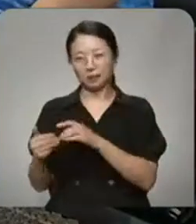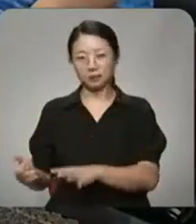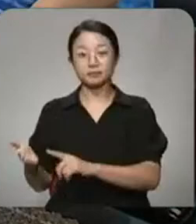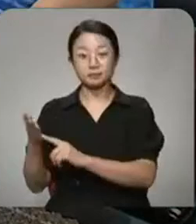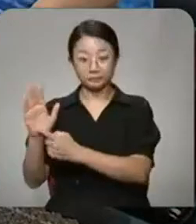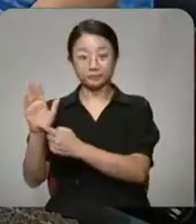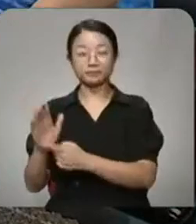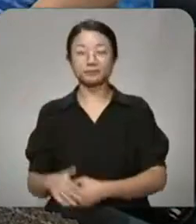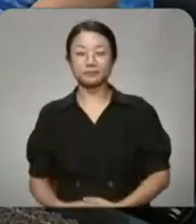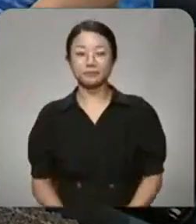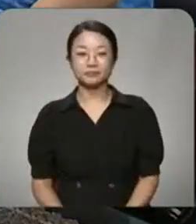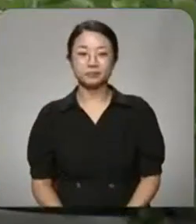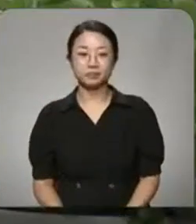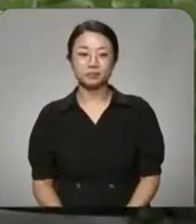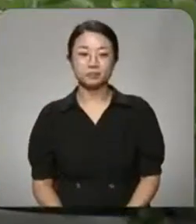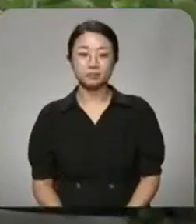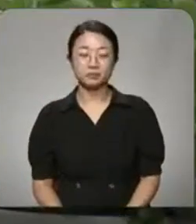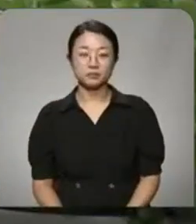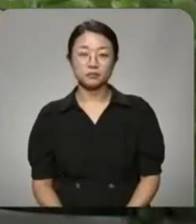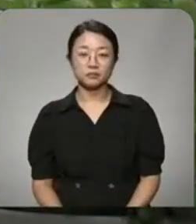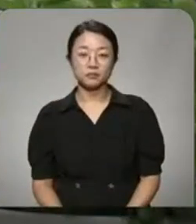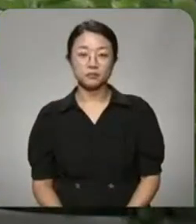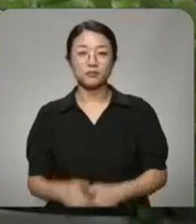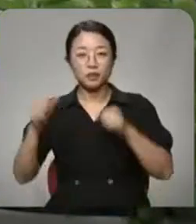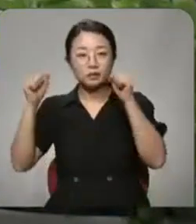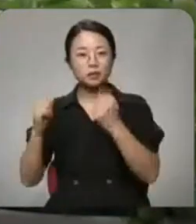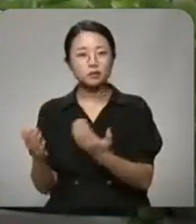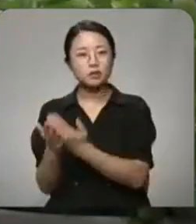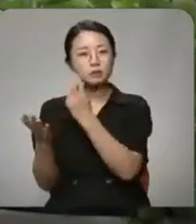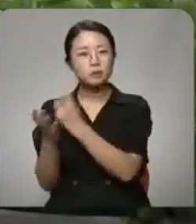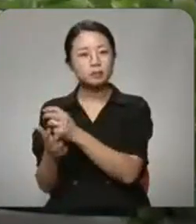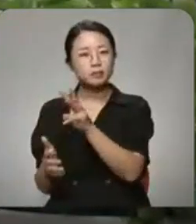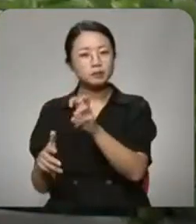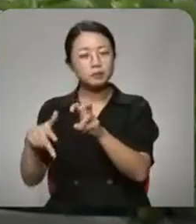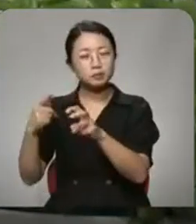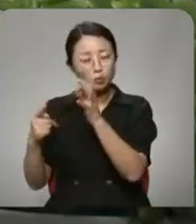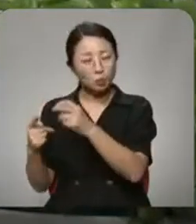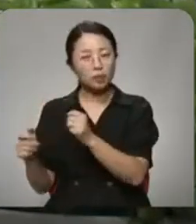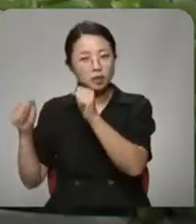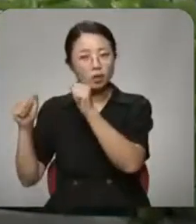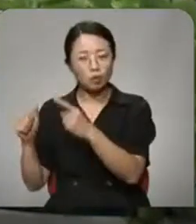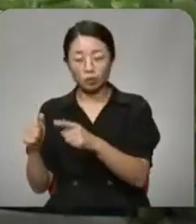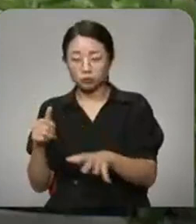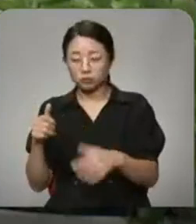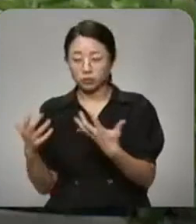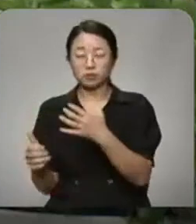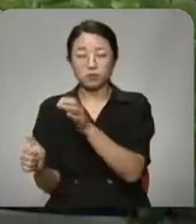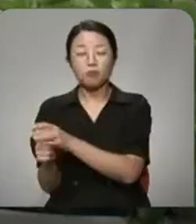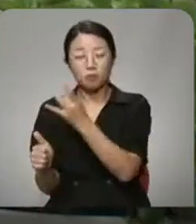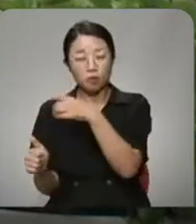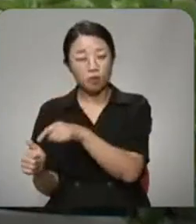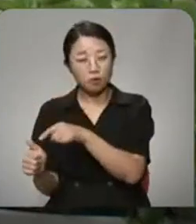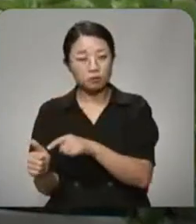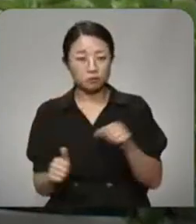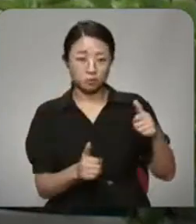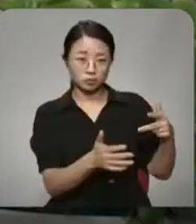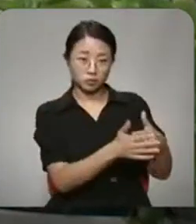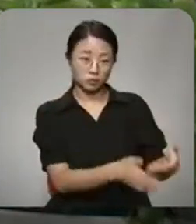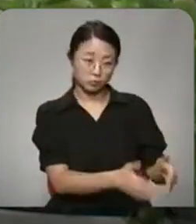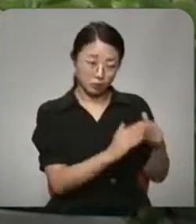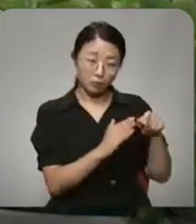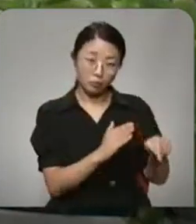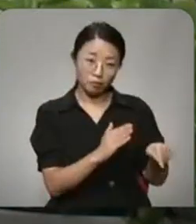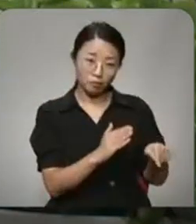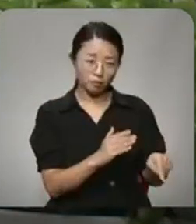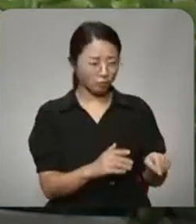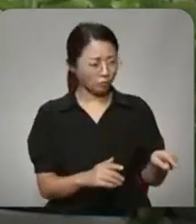밝혔습니다 국민체육진흥법 제33조에서 정한 체육회의 고유 업무를 가져가서 스포츠재단을 만든다는